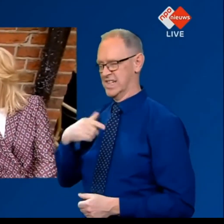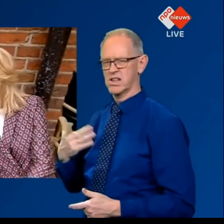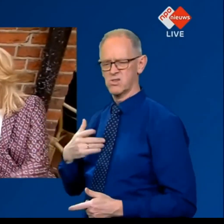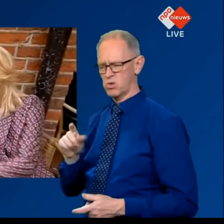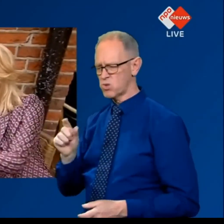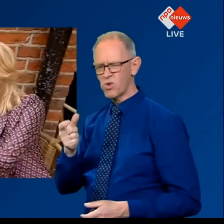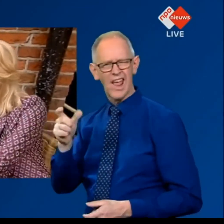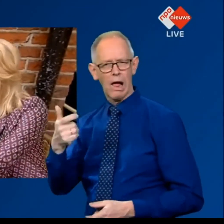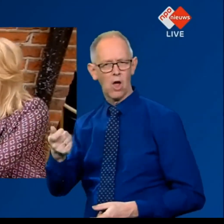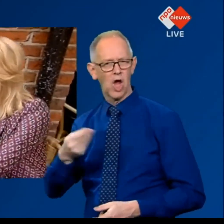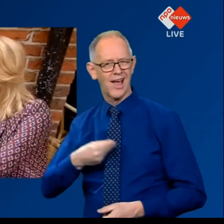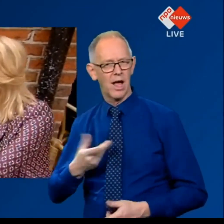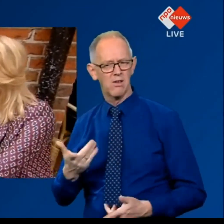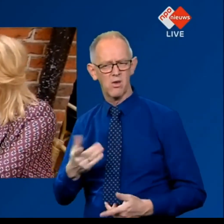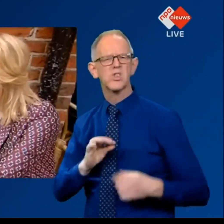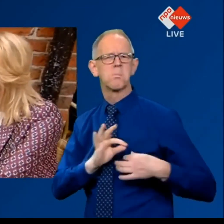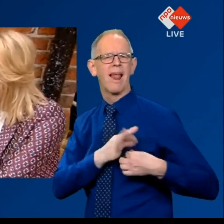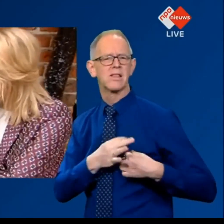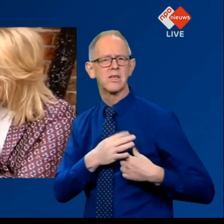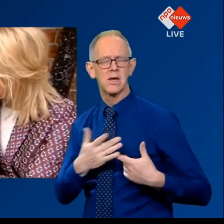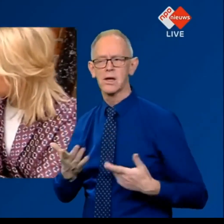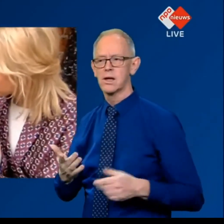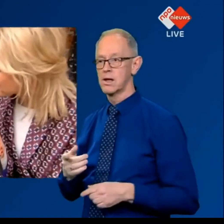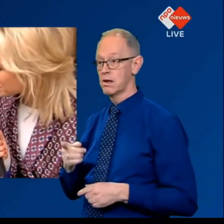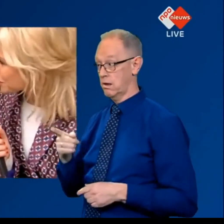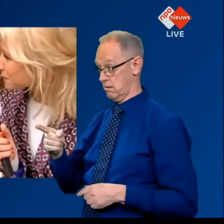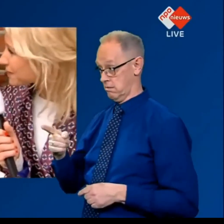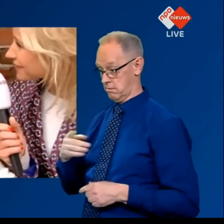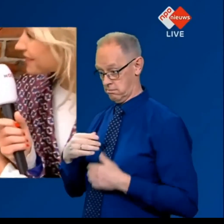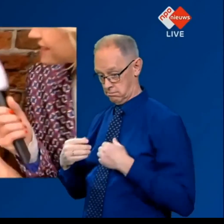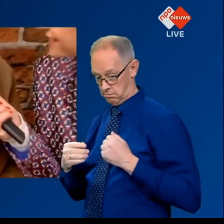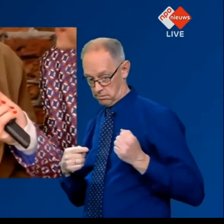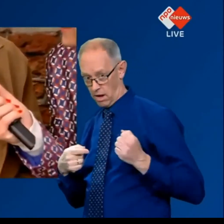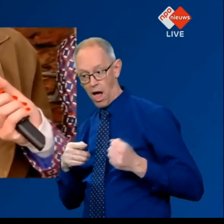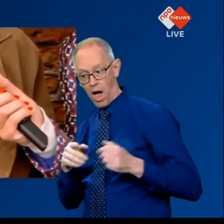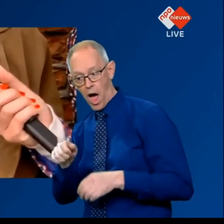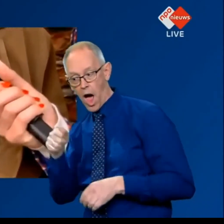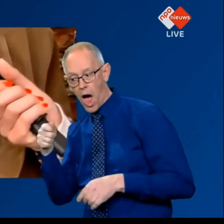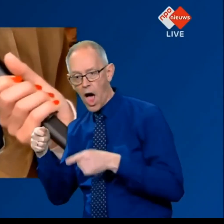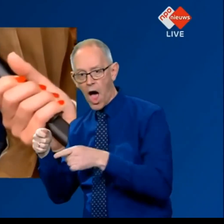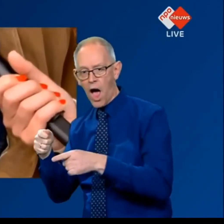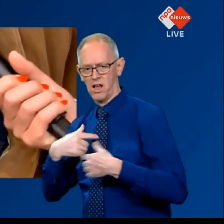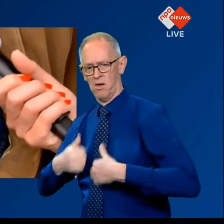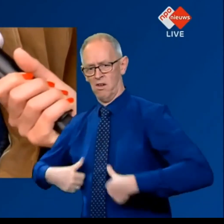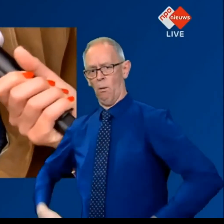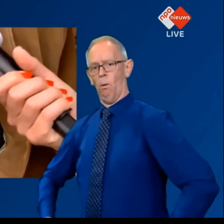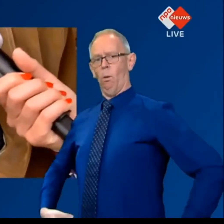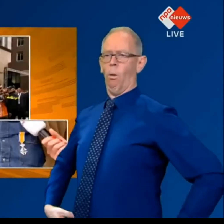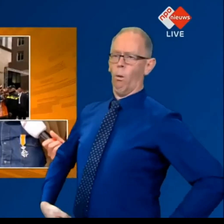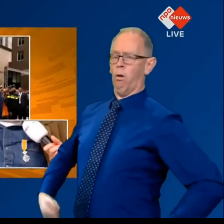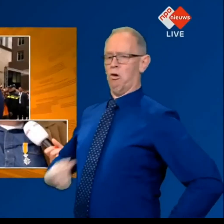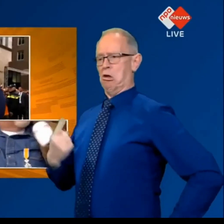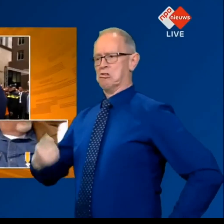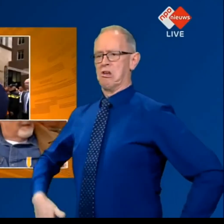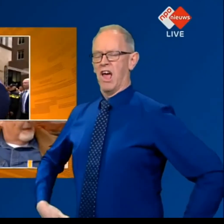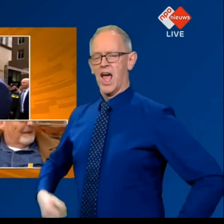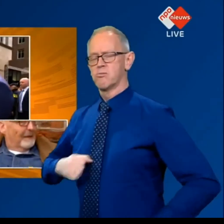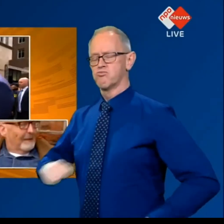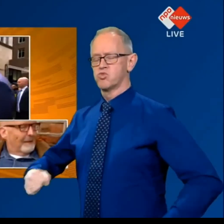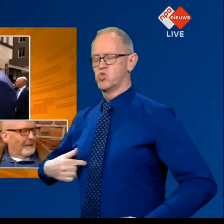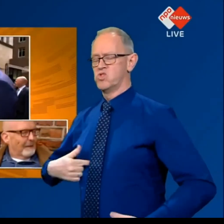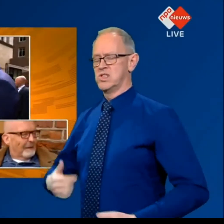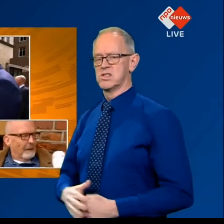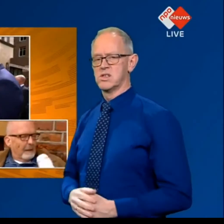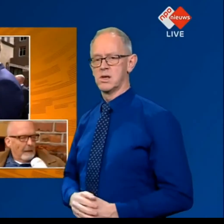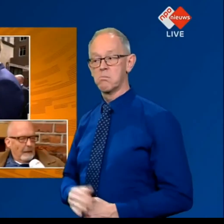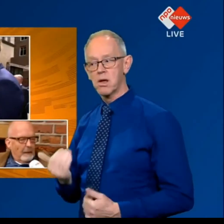dingetje. Zo'n speldje. U heeft hem zo mooi achter uw jas gestopt. Ja, ik ga niet met de borst vooruit op de eerste rij staan. Waarom heeft u